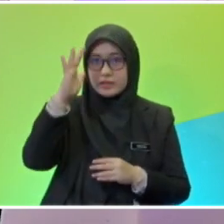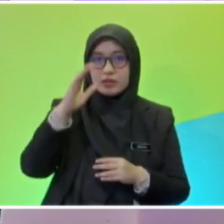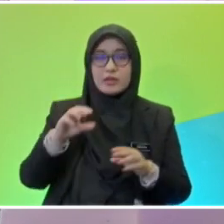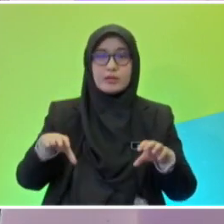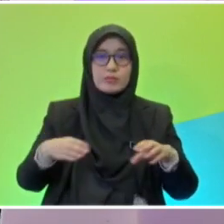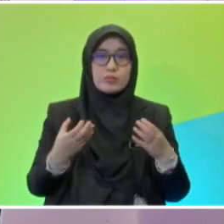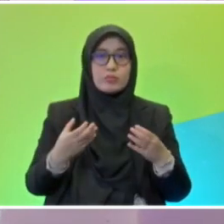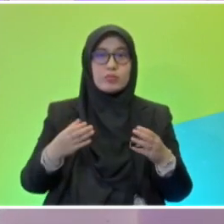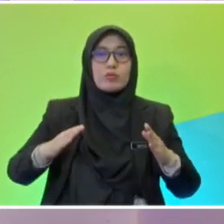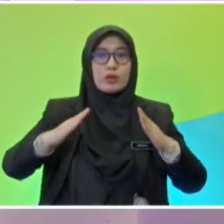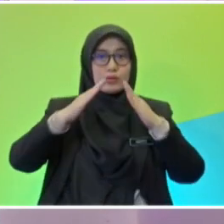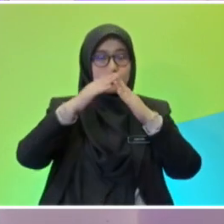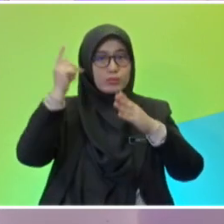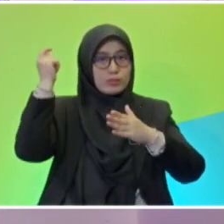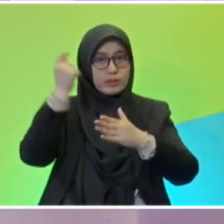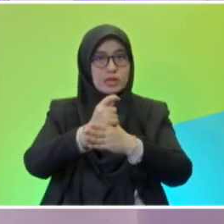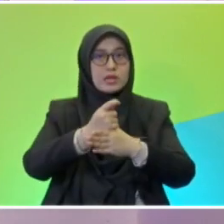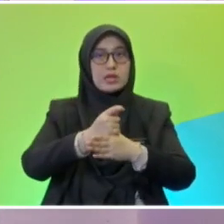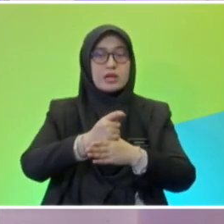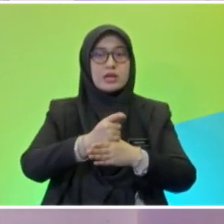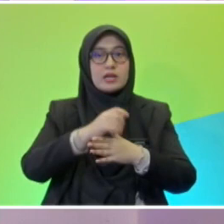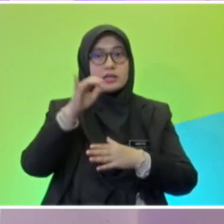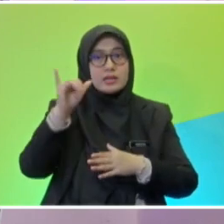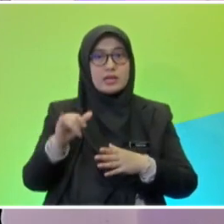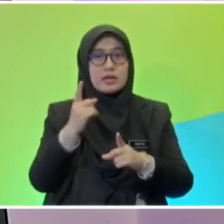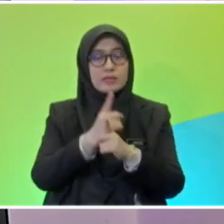lokasinya strategi menjadikan Kubu pertahanannya